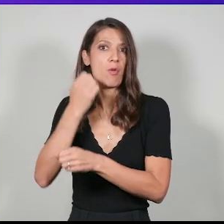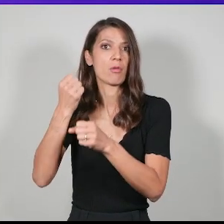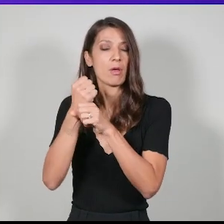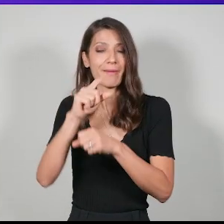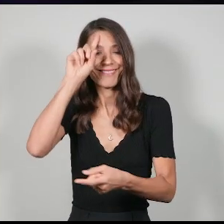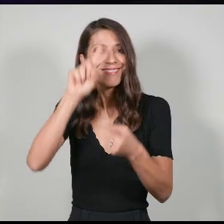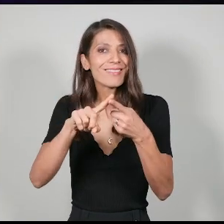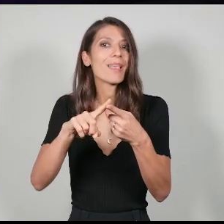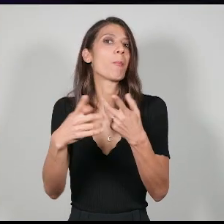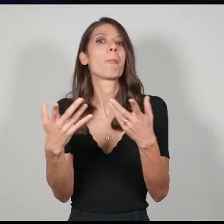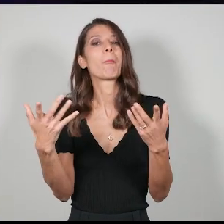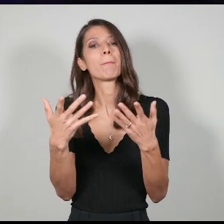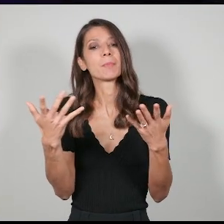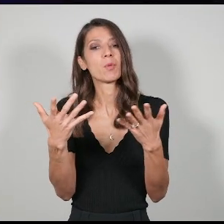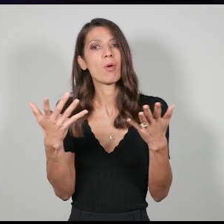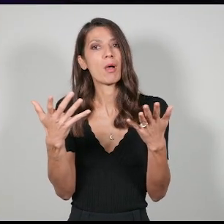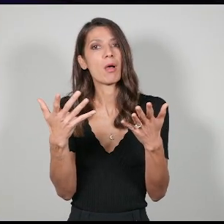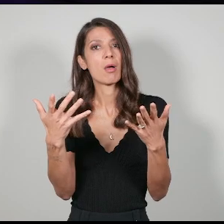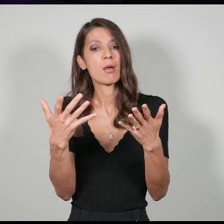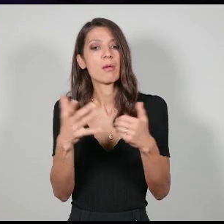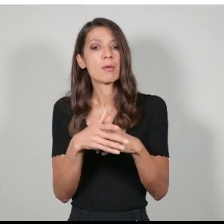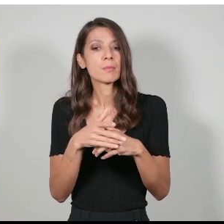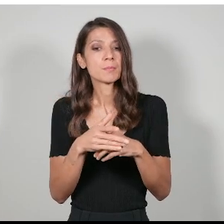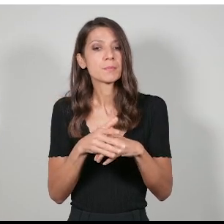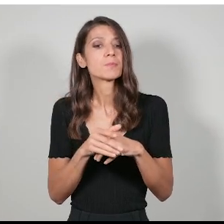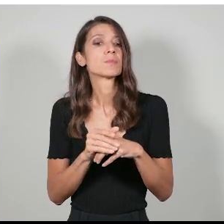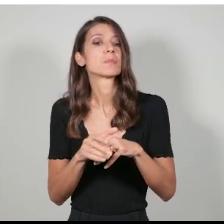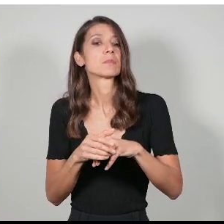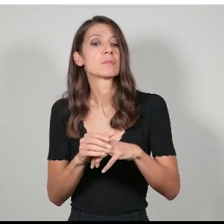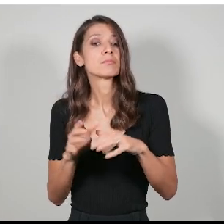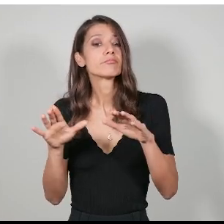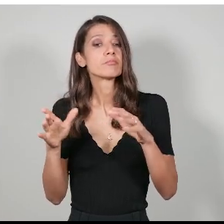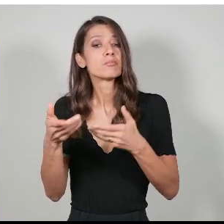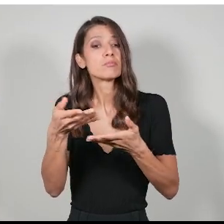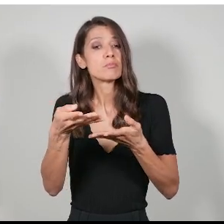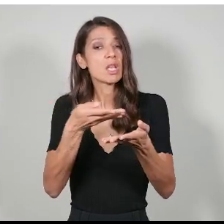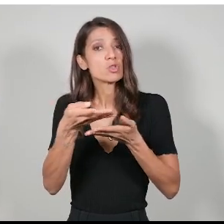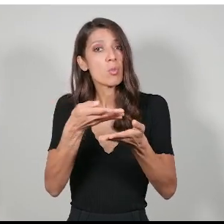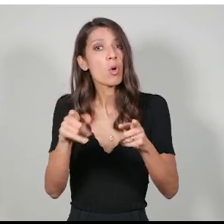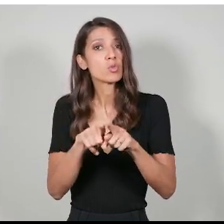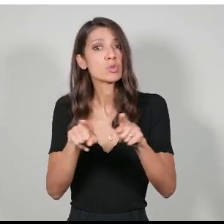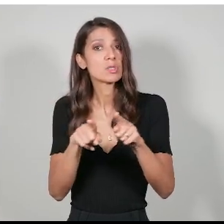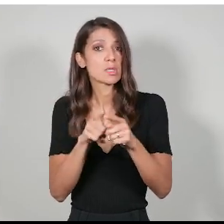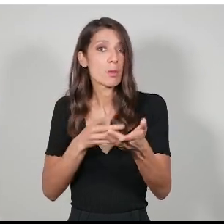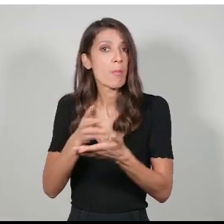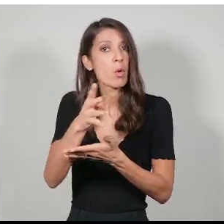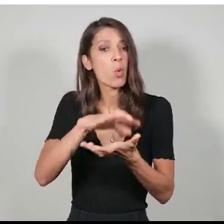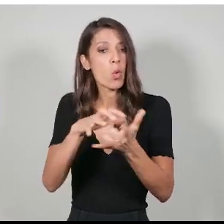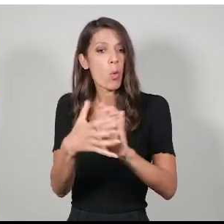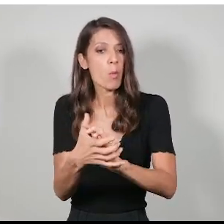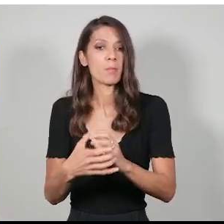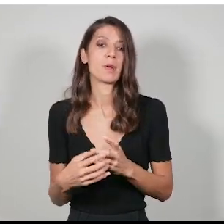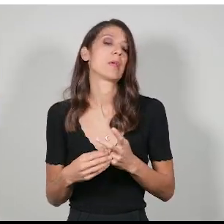consacré au case management et parcours complexe. On verra justement comment ces acteurs tant sollicités mais si